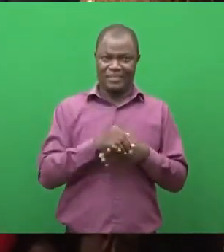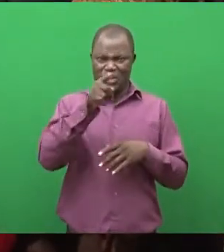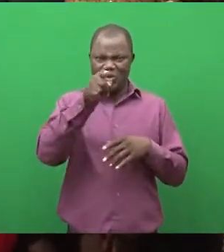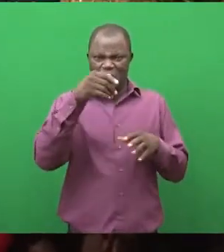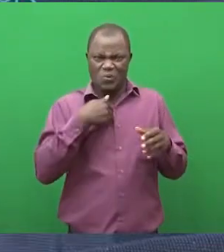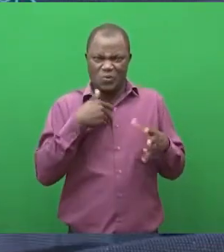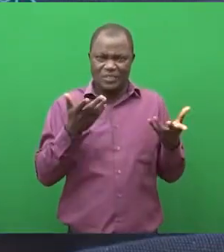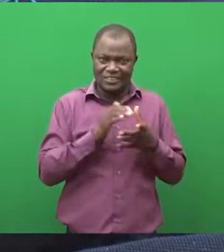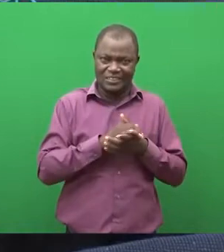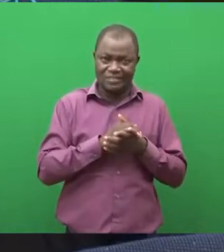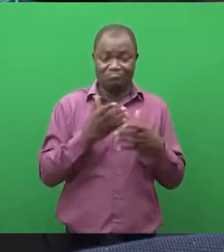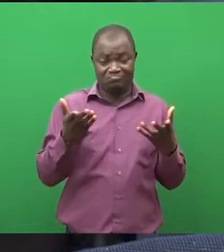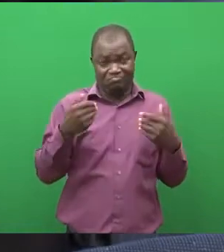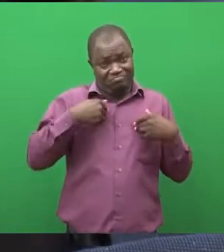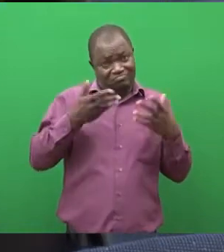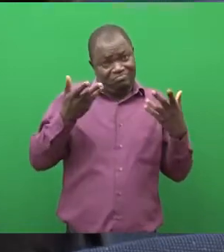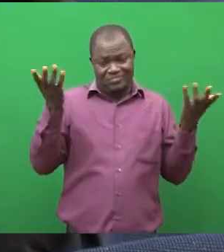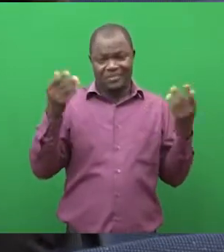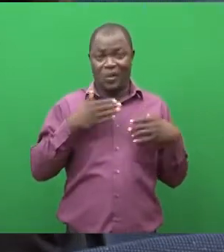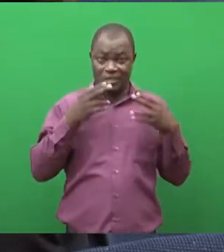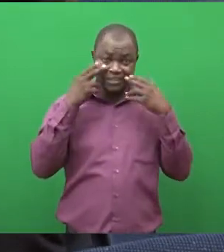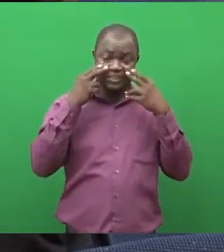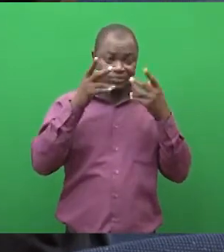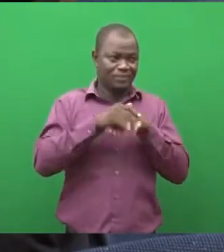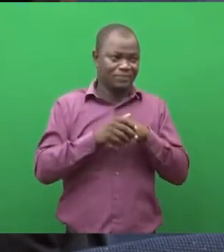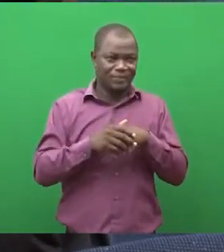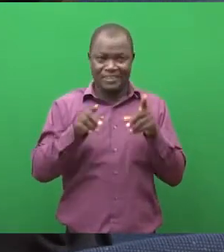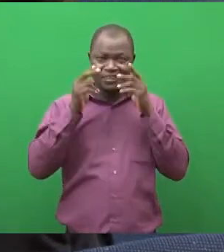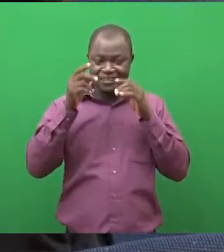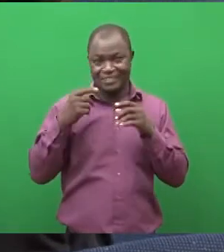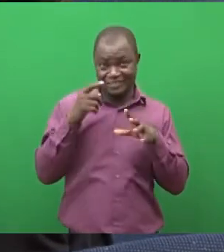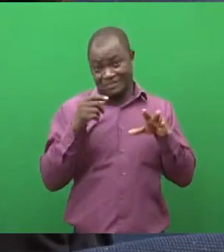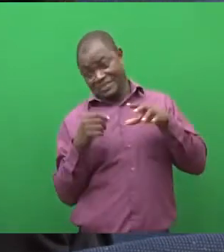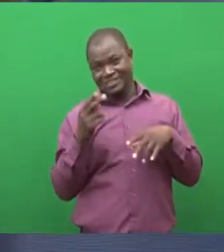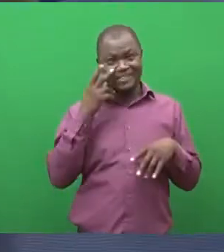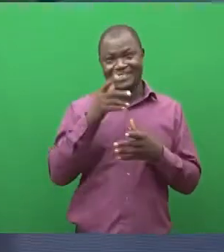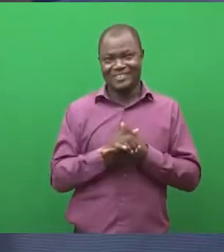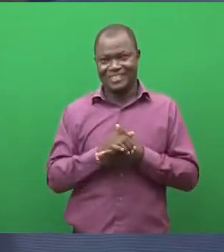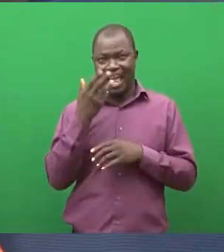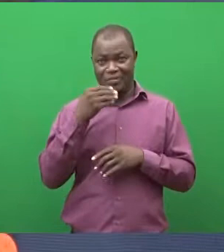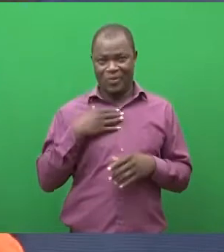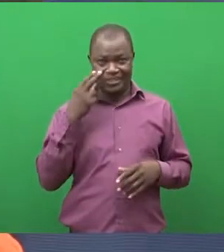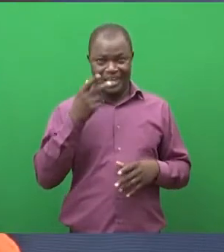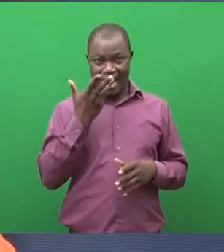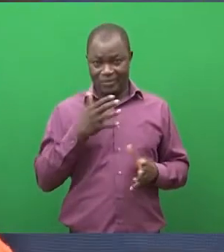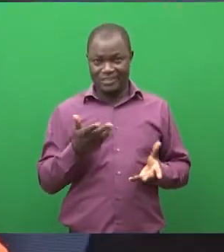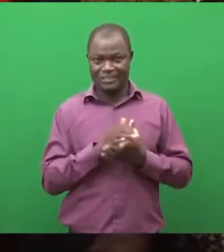ndiwe here ndini here ndini here tarisai tarisai zvakanamirwa zvakanamirwa tarisai